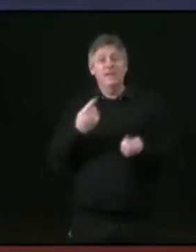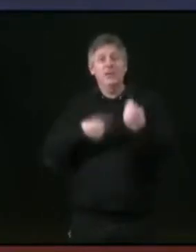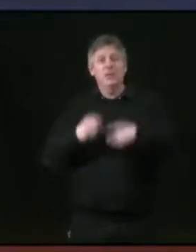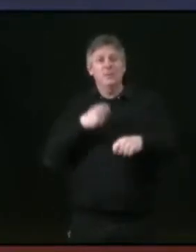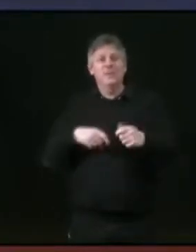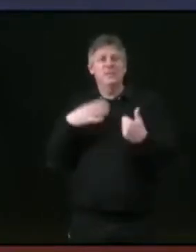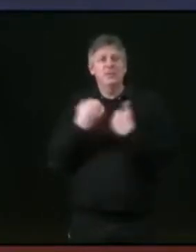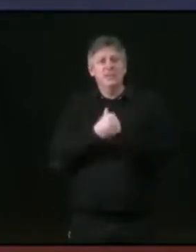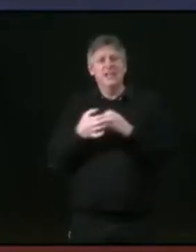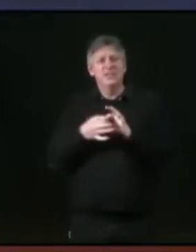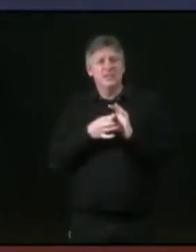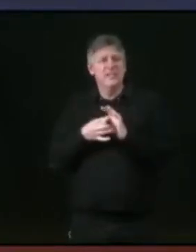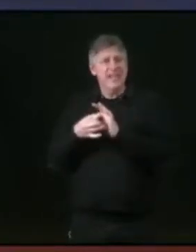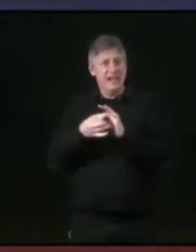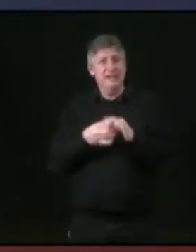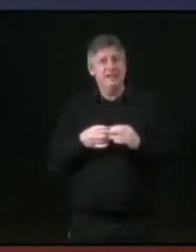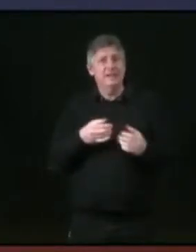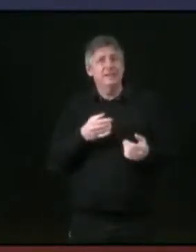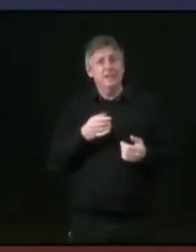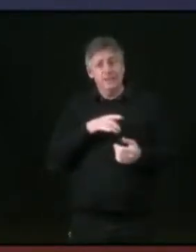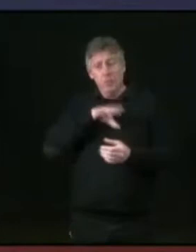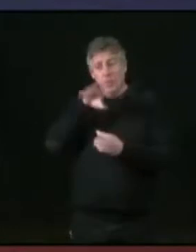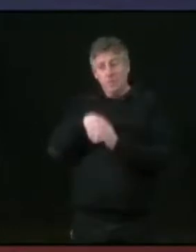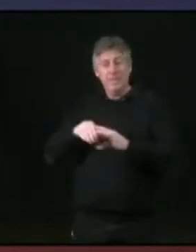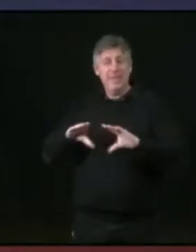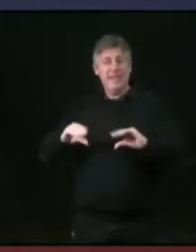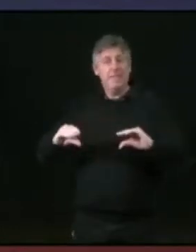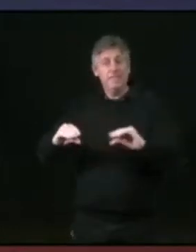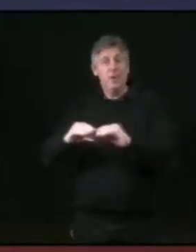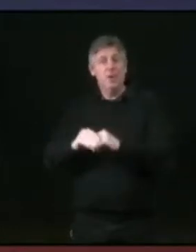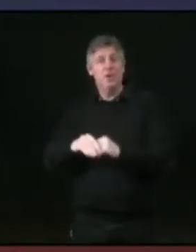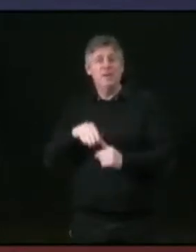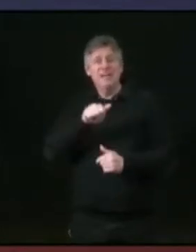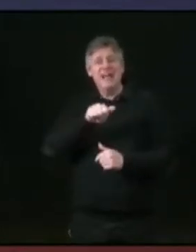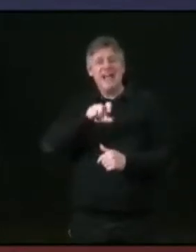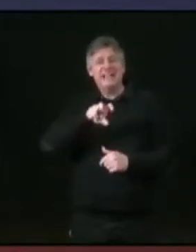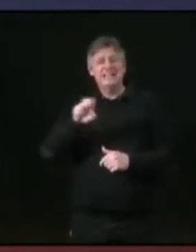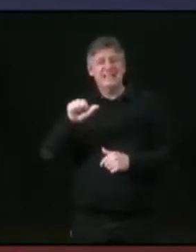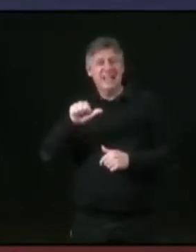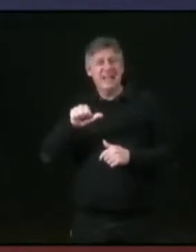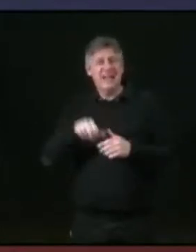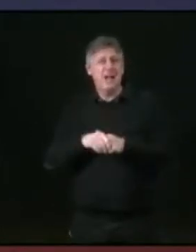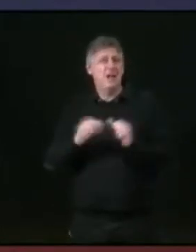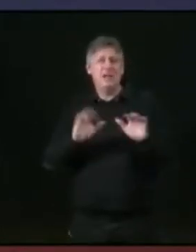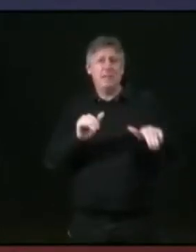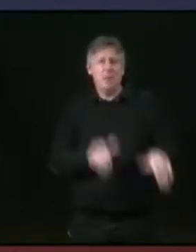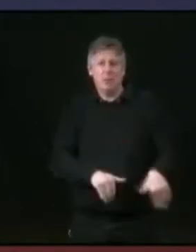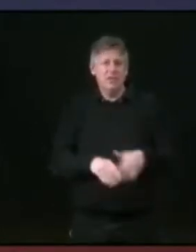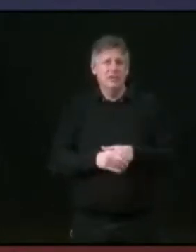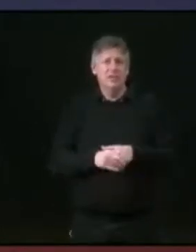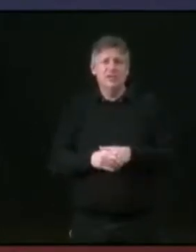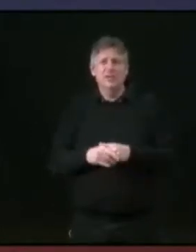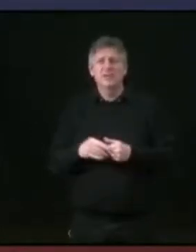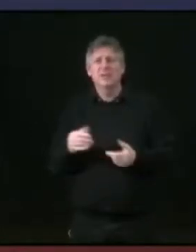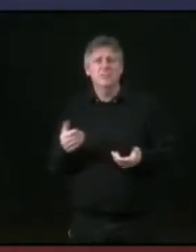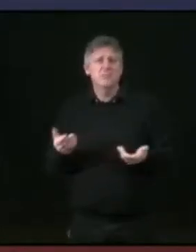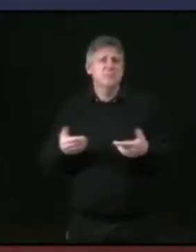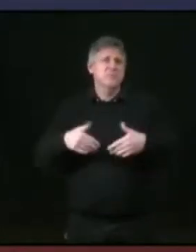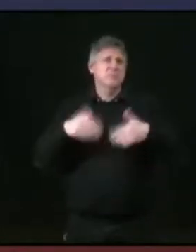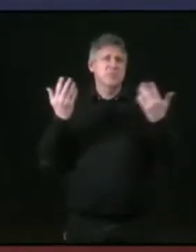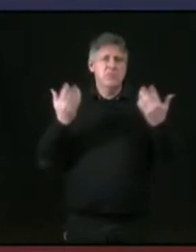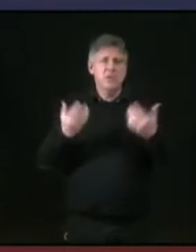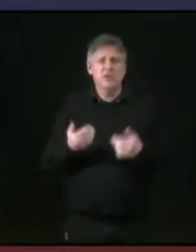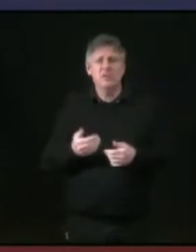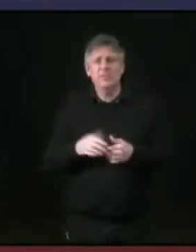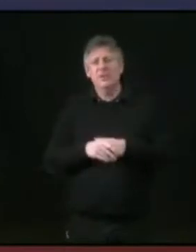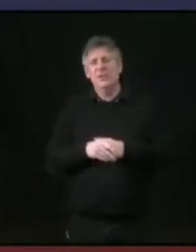et solidaire pour installer un équipement. Au départ, on pensait à AXA, mais AXA, ça a capoté. Et finalement, c'est à nouveau un assureur, de ce que je comprends, qui